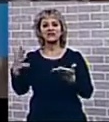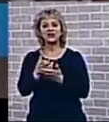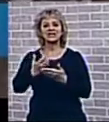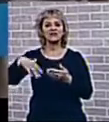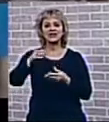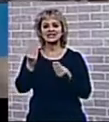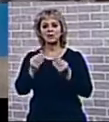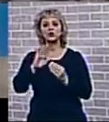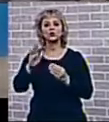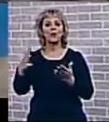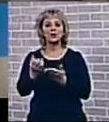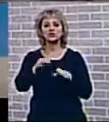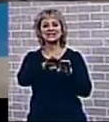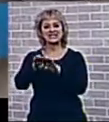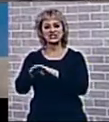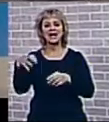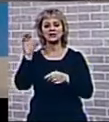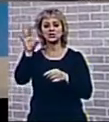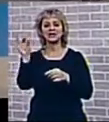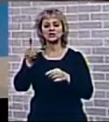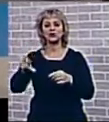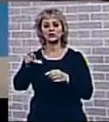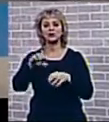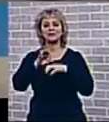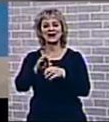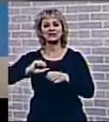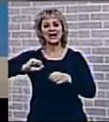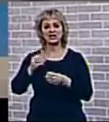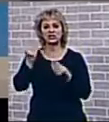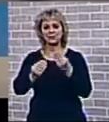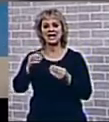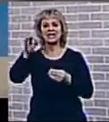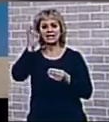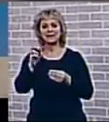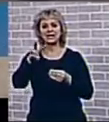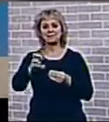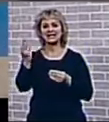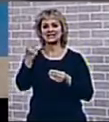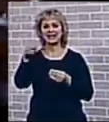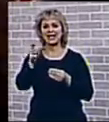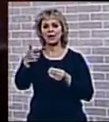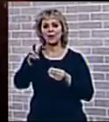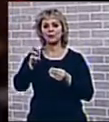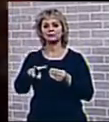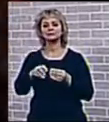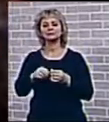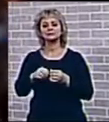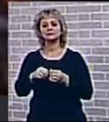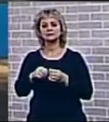Выигрывали весь матч, но вышла ничья. Гандболистки Ростов-Дона провели товарищеский матч с немецким Метцингеном.